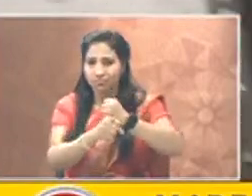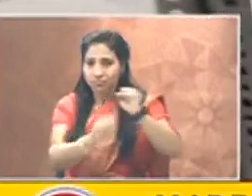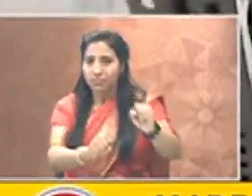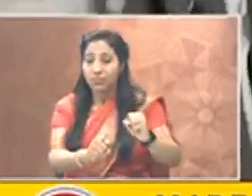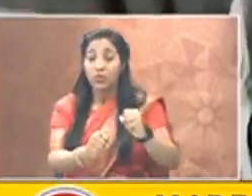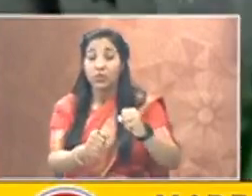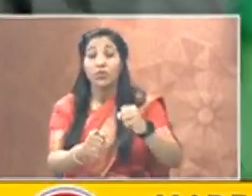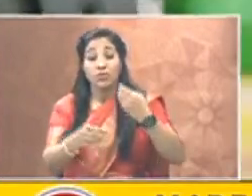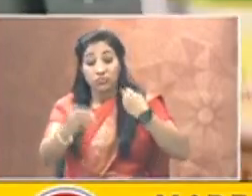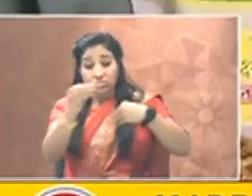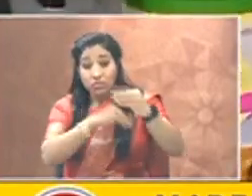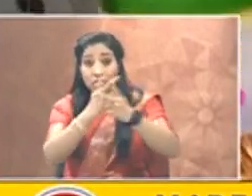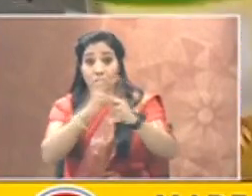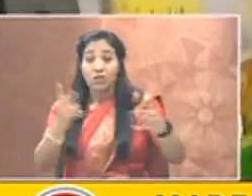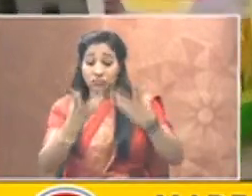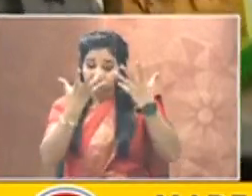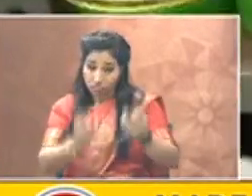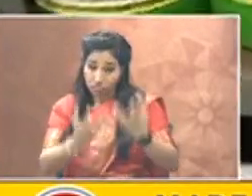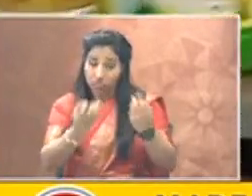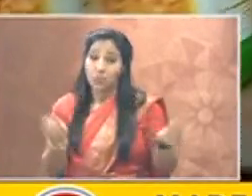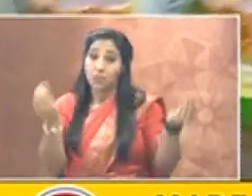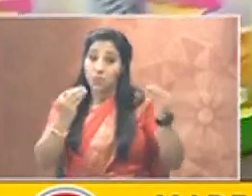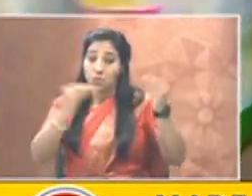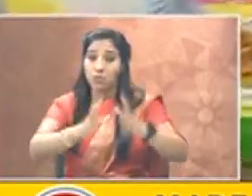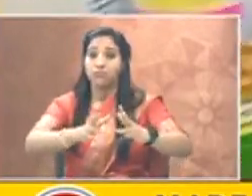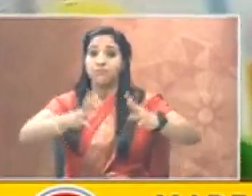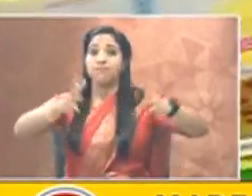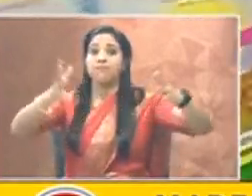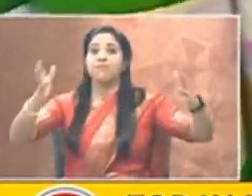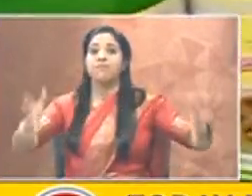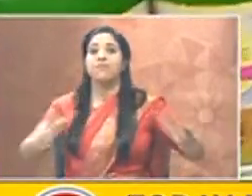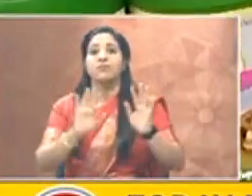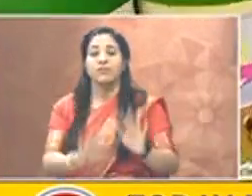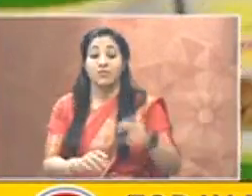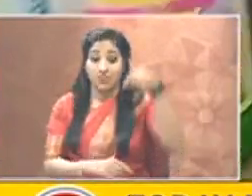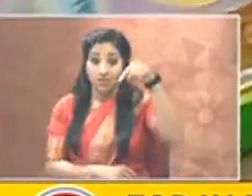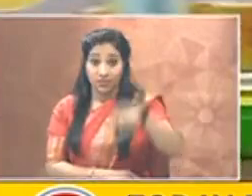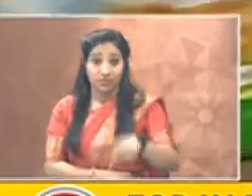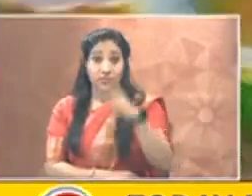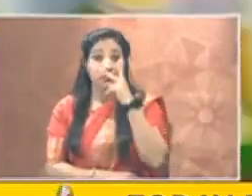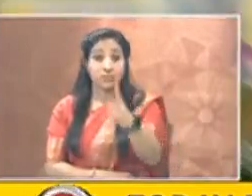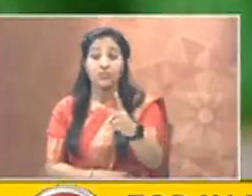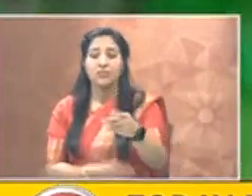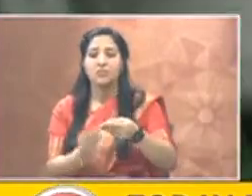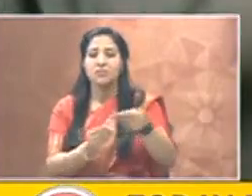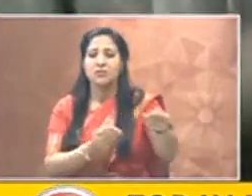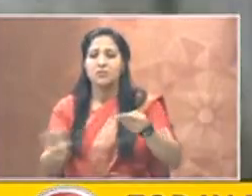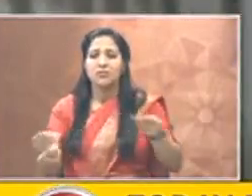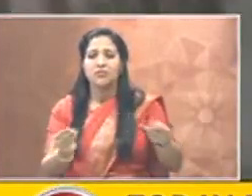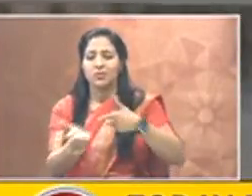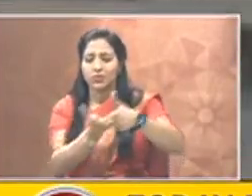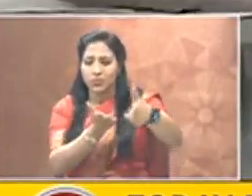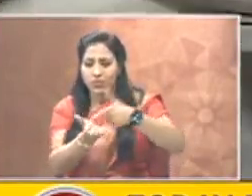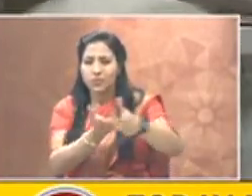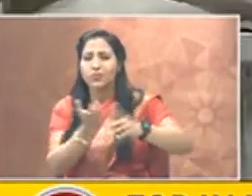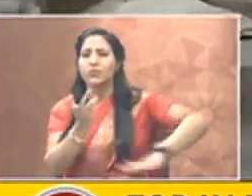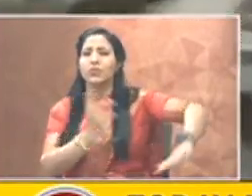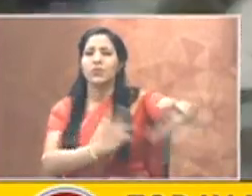मांग भी लगातार बढ़ रही है। आज आसपास के गांवों